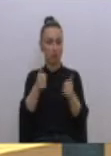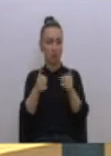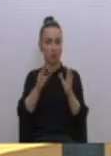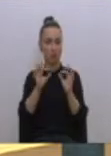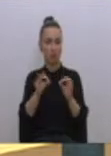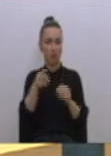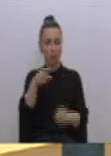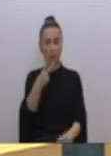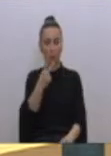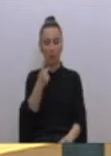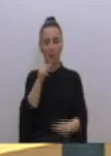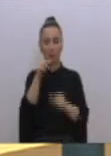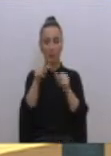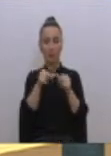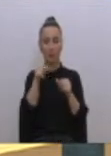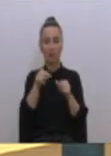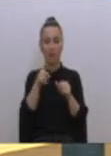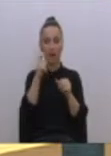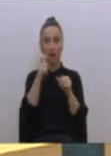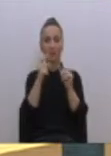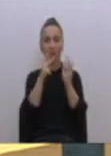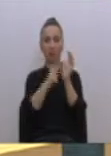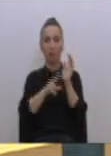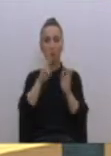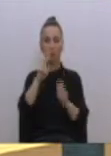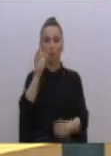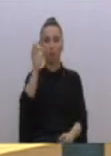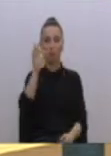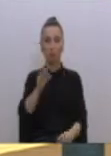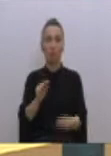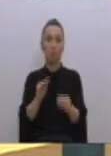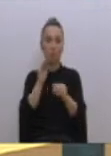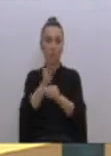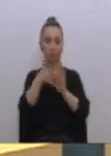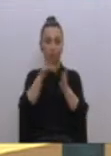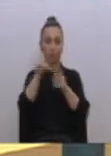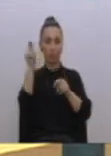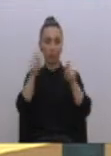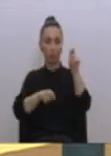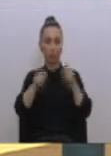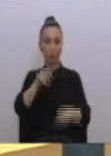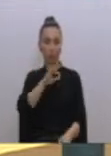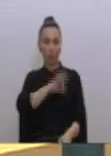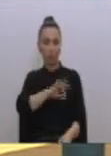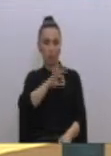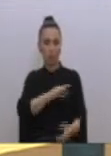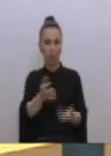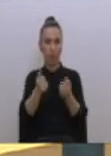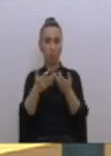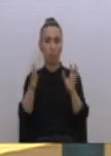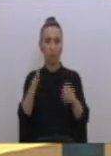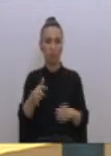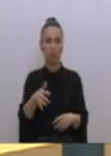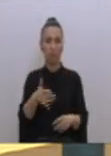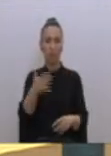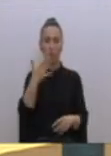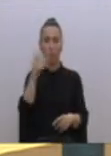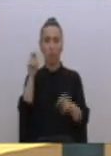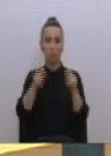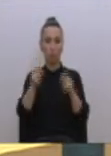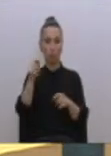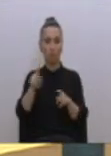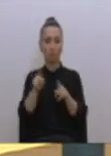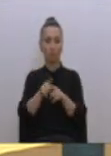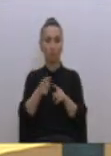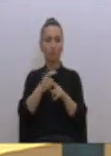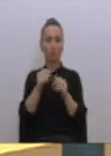ori ești la Zuzder, se tam mi-a mai trebuit și asut cum o să dau reprocent interes, gazdili, turi și-am să ule. Pirda periodul scaur investiție, via se vede,